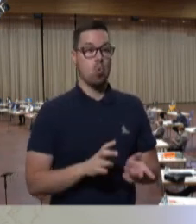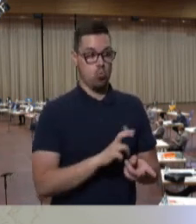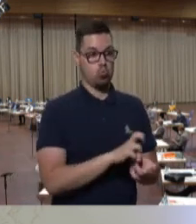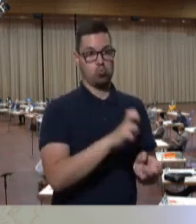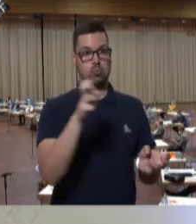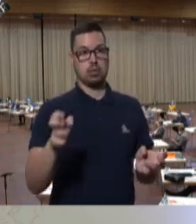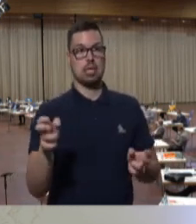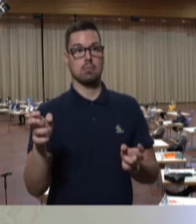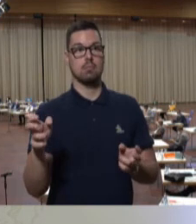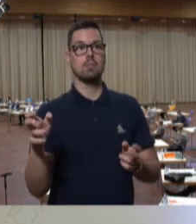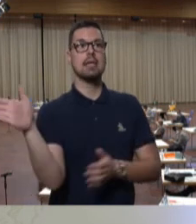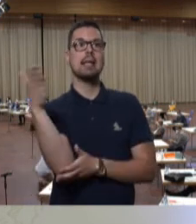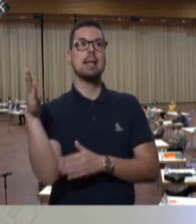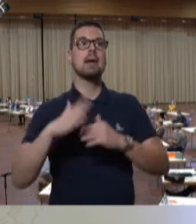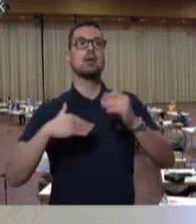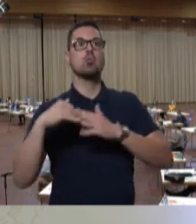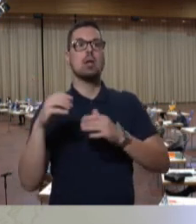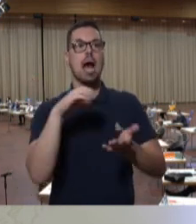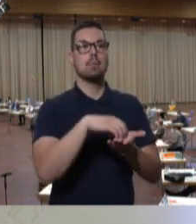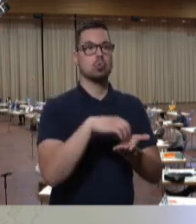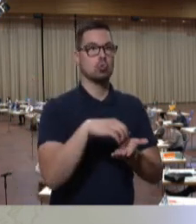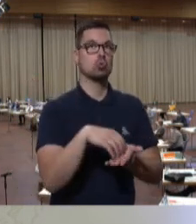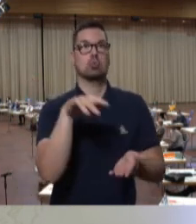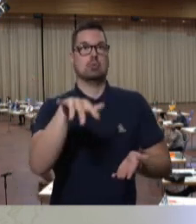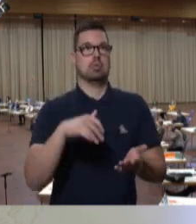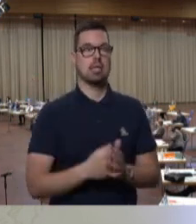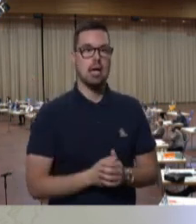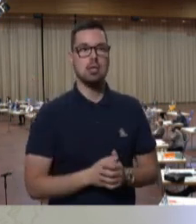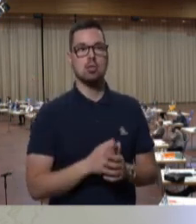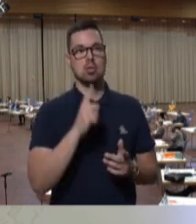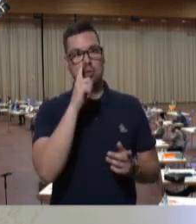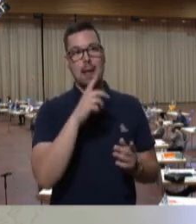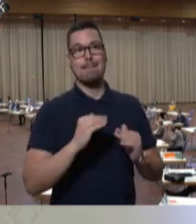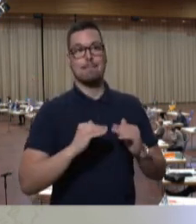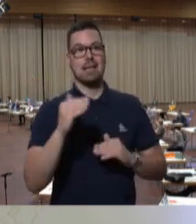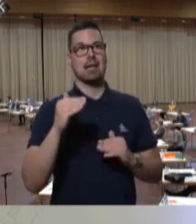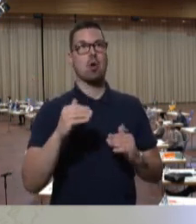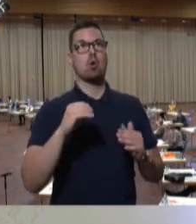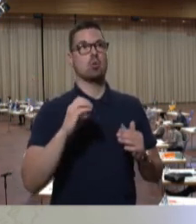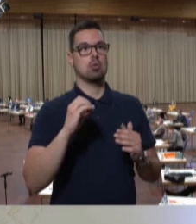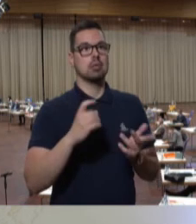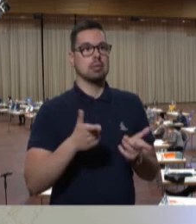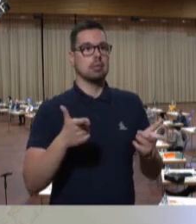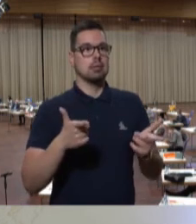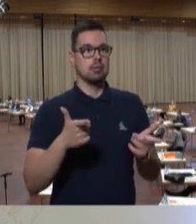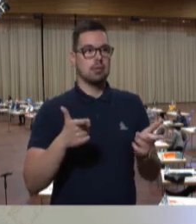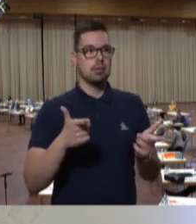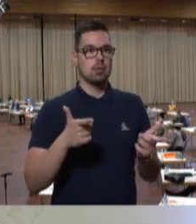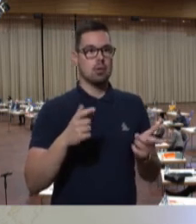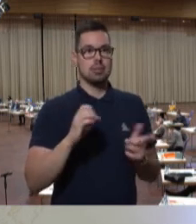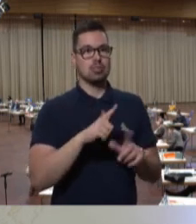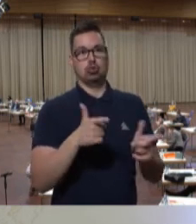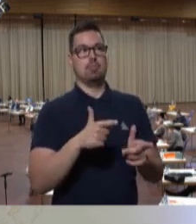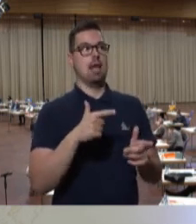auf klimaneutrale Produktion wird kommen. Längst geht es mehr um das Ob. Längst geht es nicht mehr um das